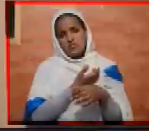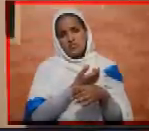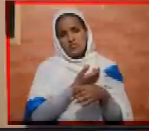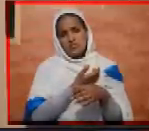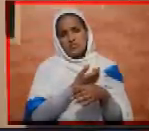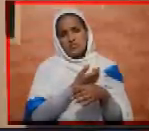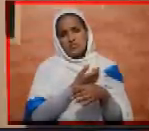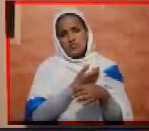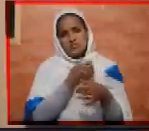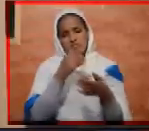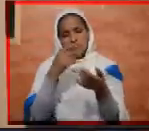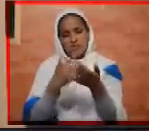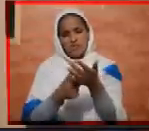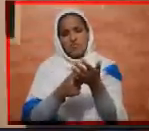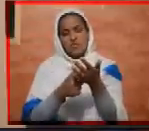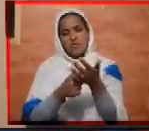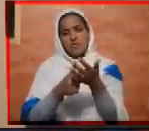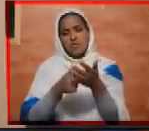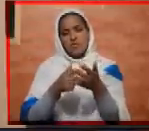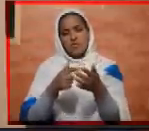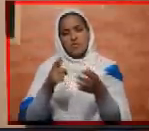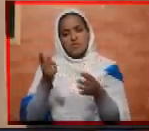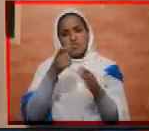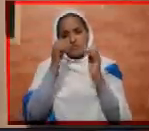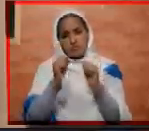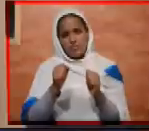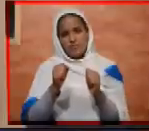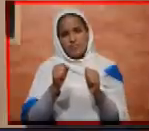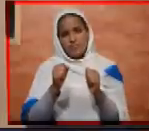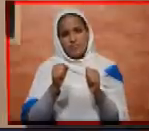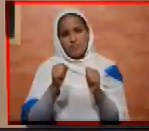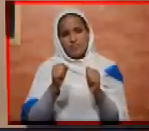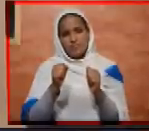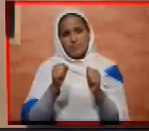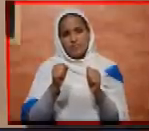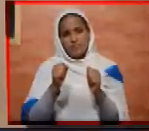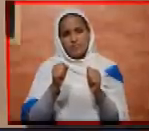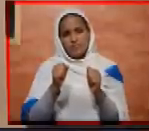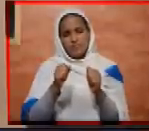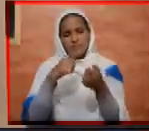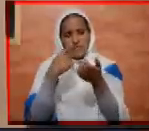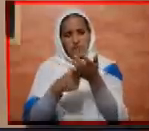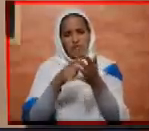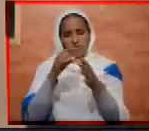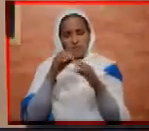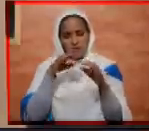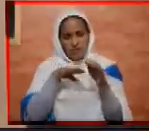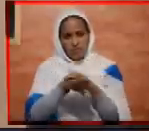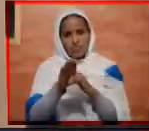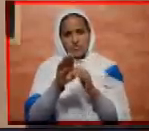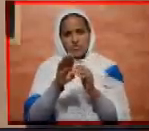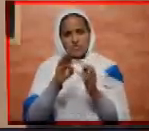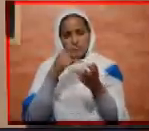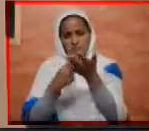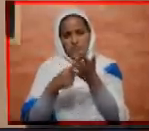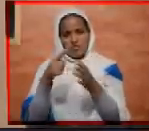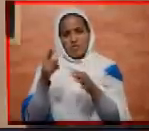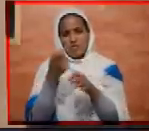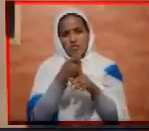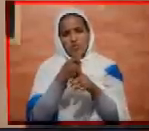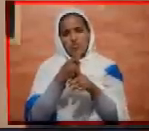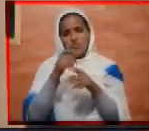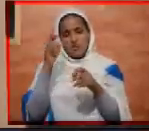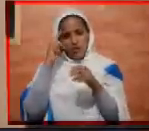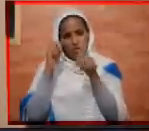ልዩነት ያመጣው ይሄ ነው እንጂ ትምህርቱ እንዳልኩት የራሱ የሰው ደቀ